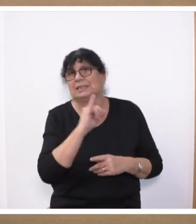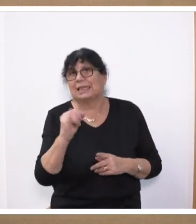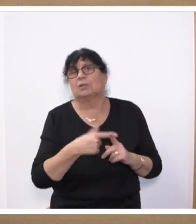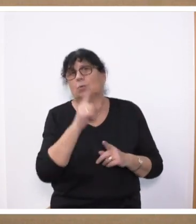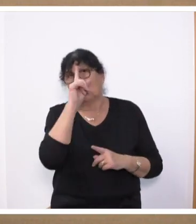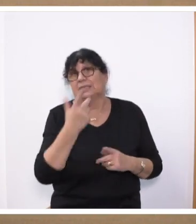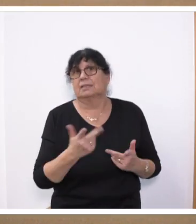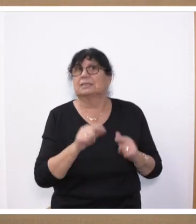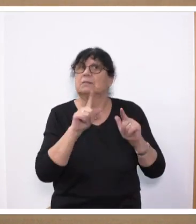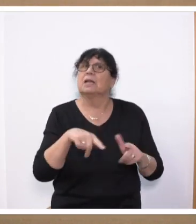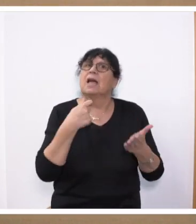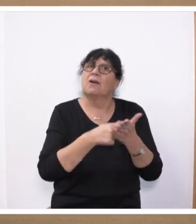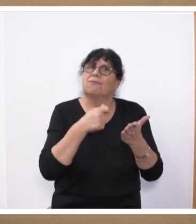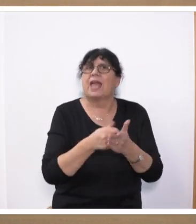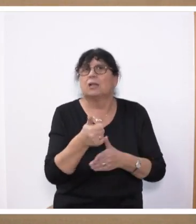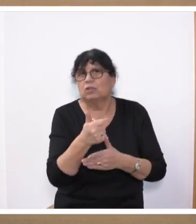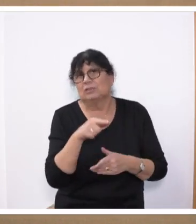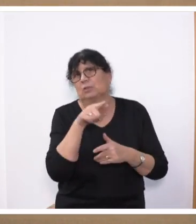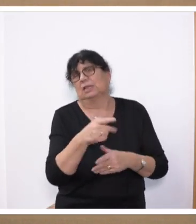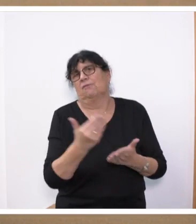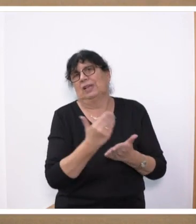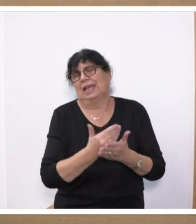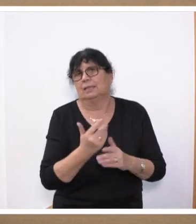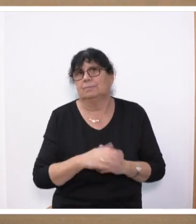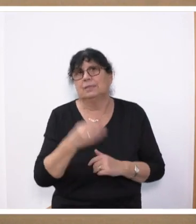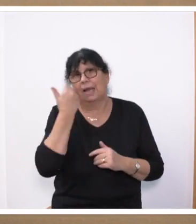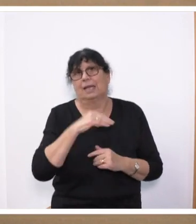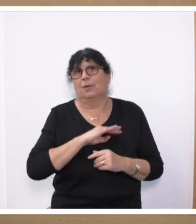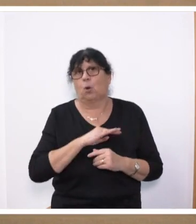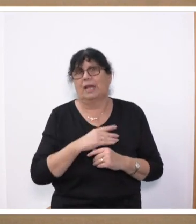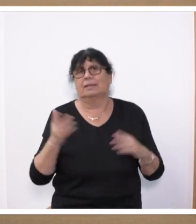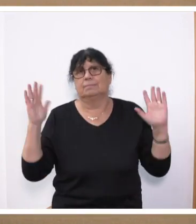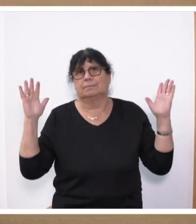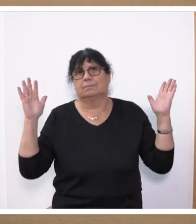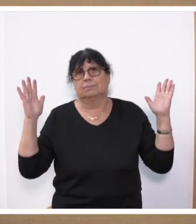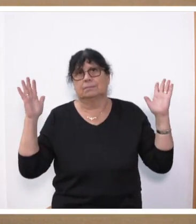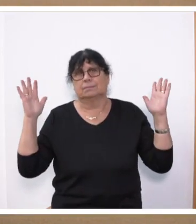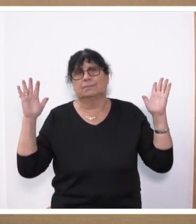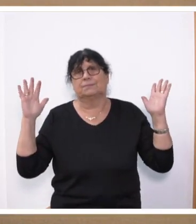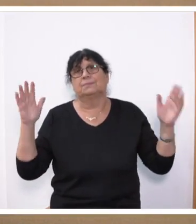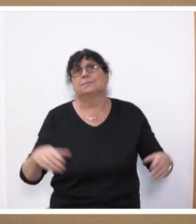Polizisten die Wertschätzung, die sie verdienen, liebe Kolleginnen und Kollegen.